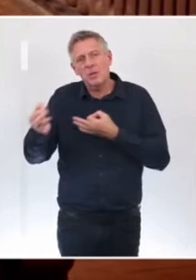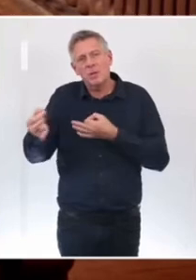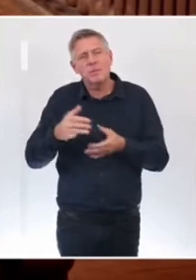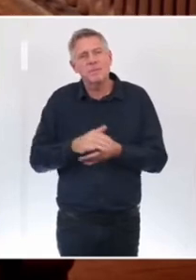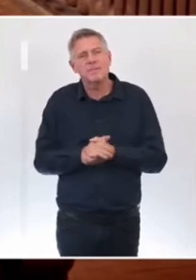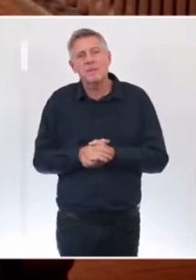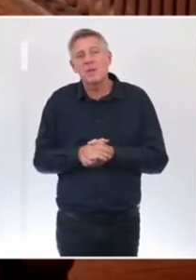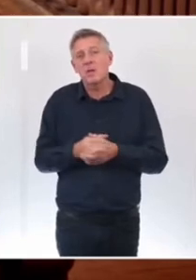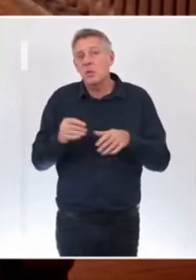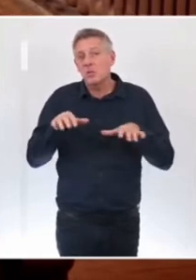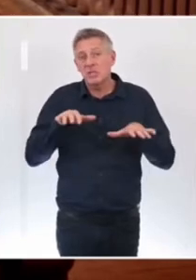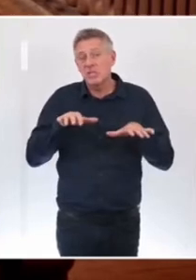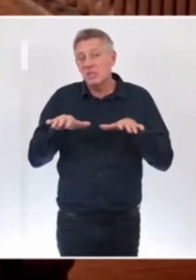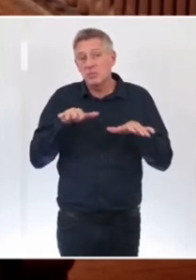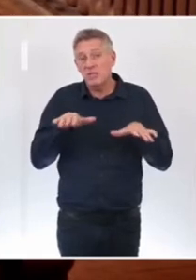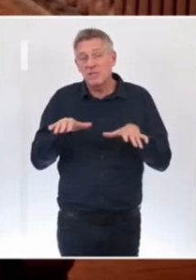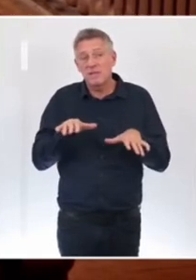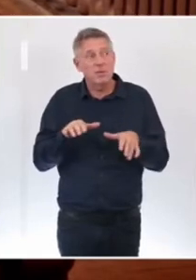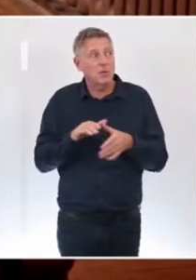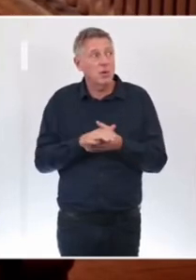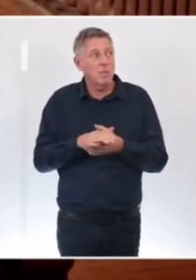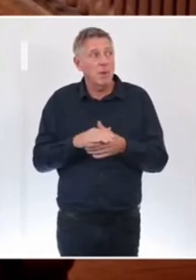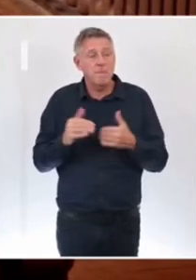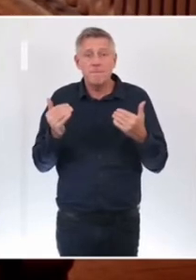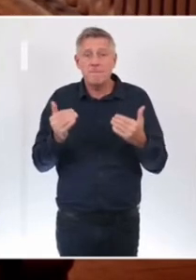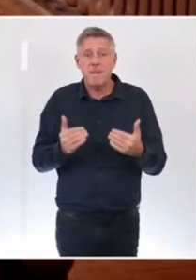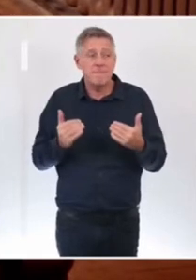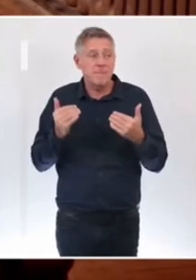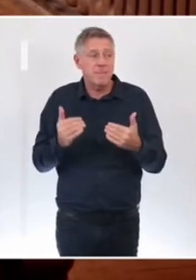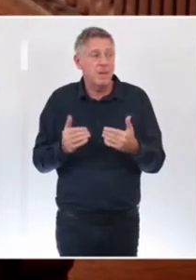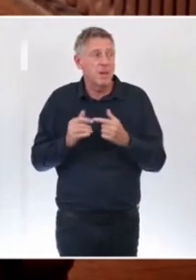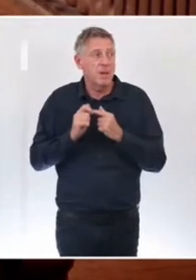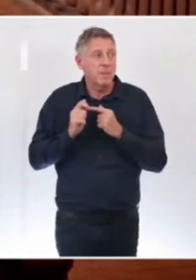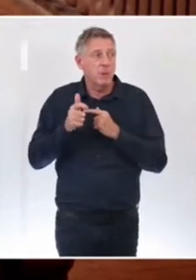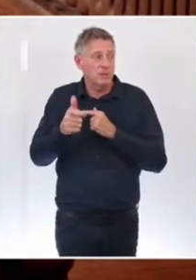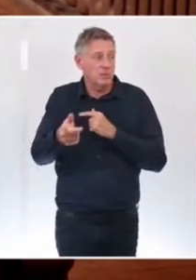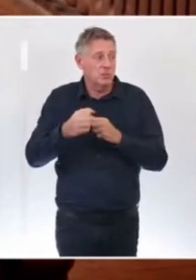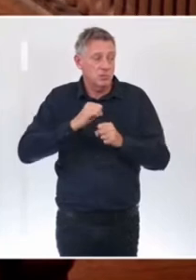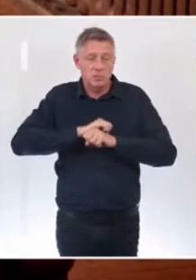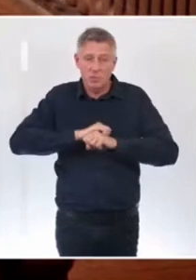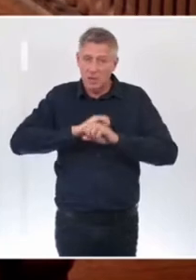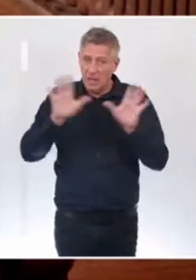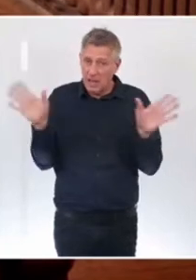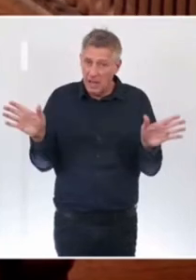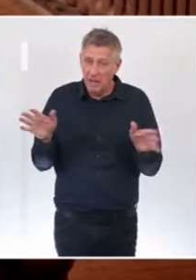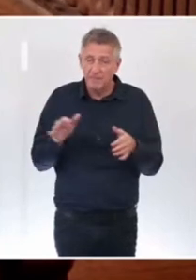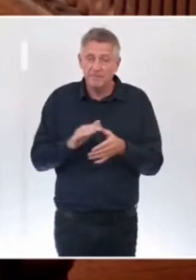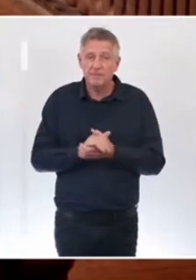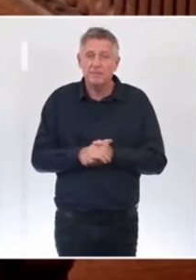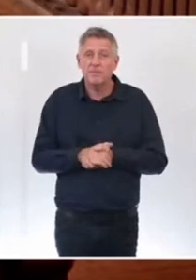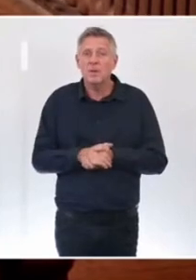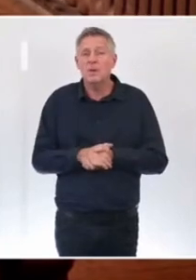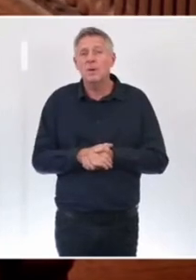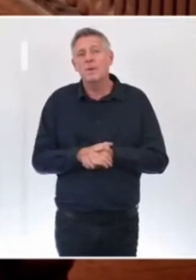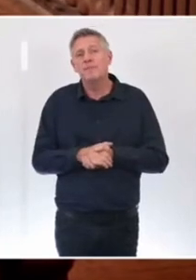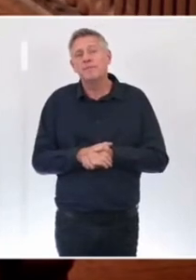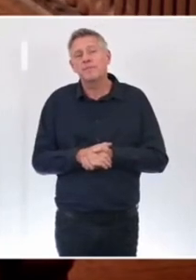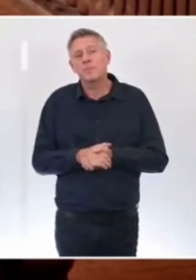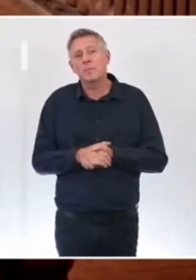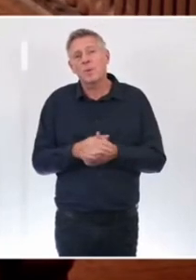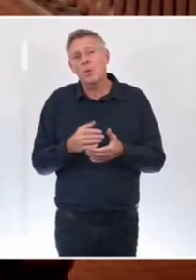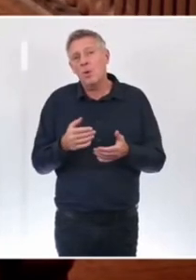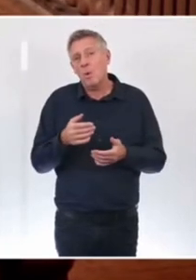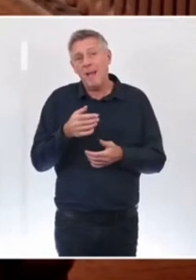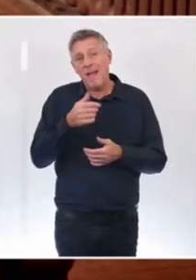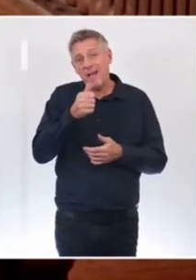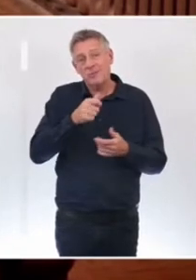était parfaitement rodé, le process est clair. À partir du moment où vous voulez opérer un